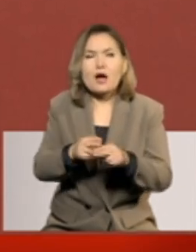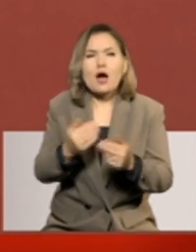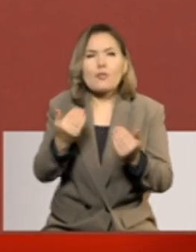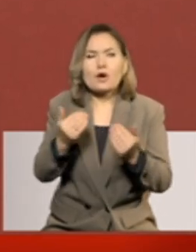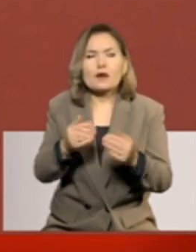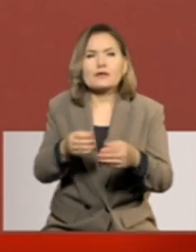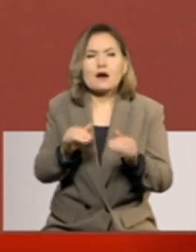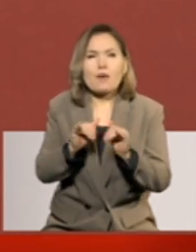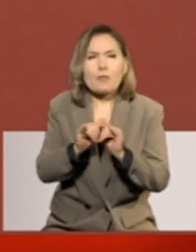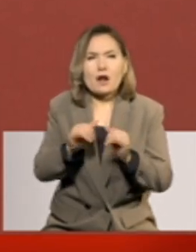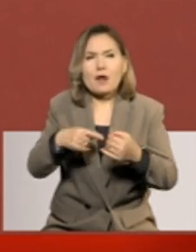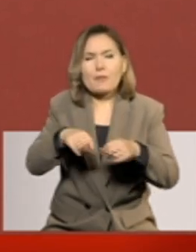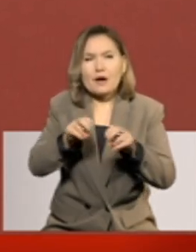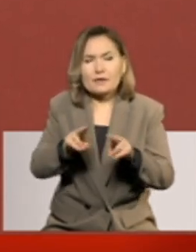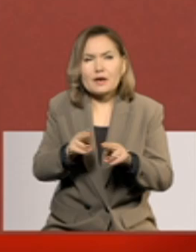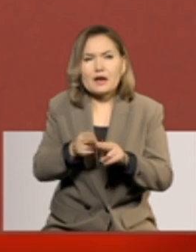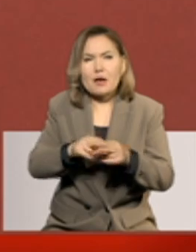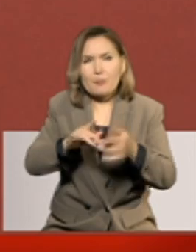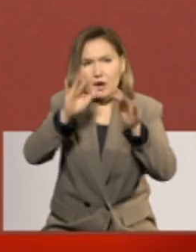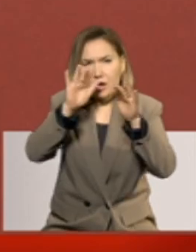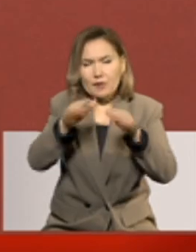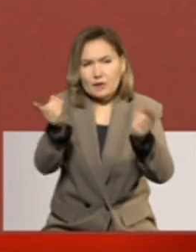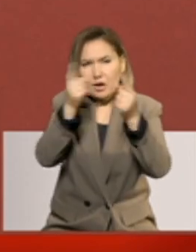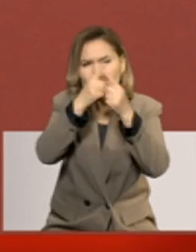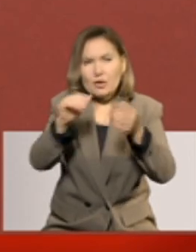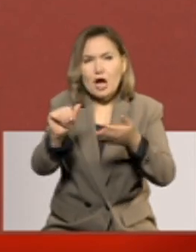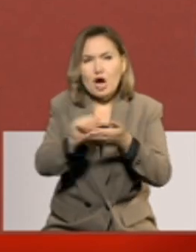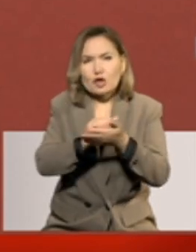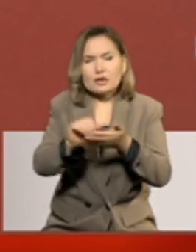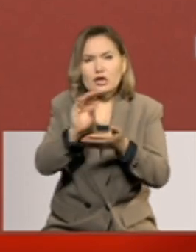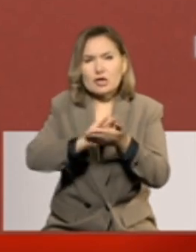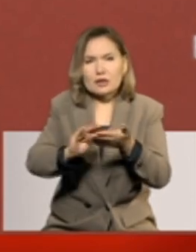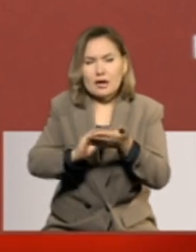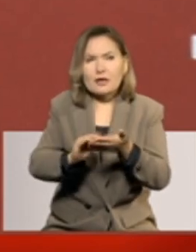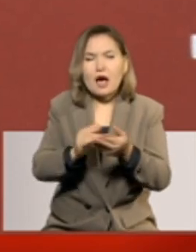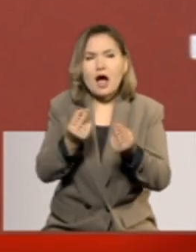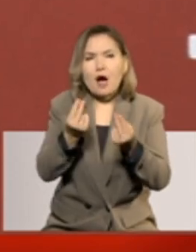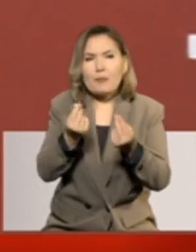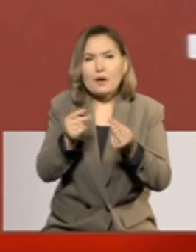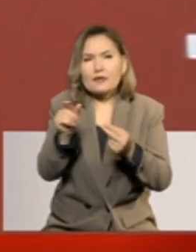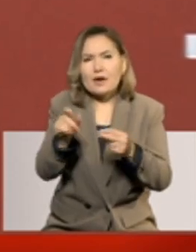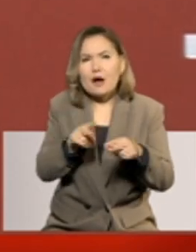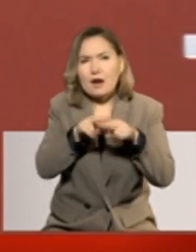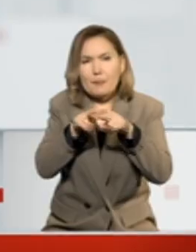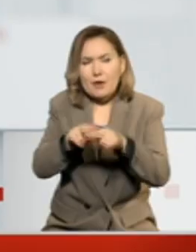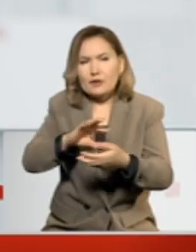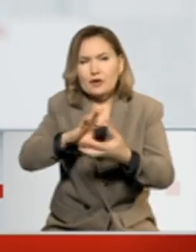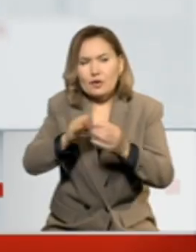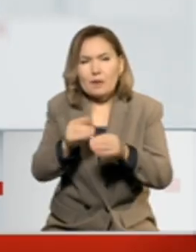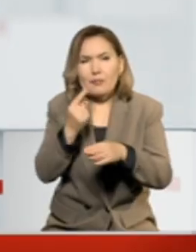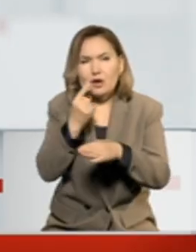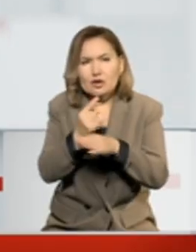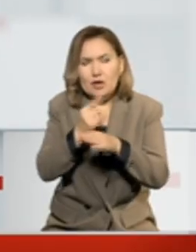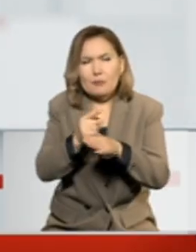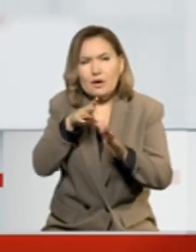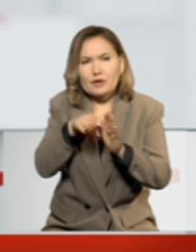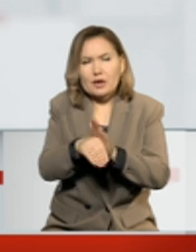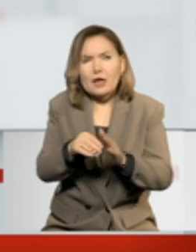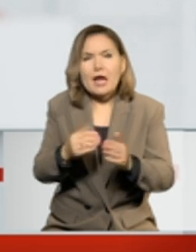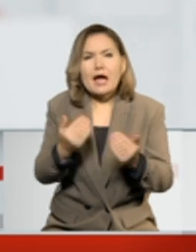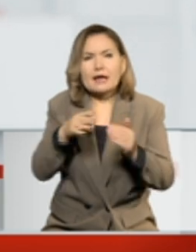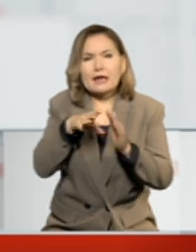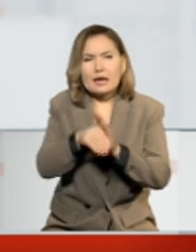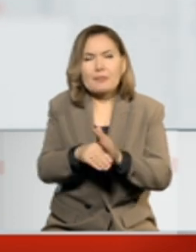реттеу және дамыту агенттігі ашық порталында жариялаған құжатта жазылған. Олардың ақша аударымдарына да шектеу қойылмақ, яғни